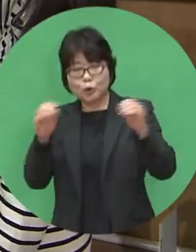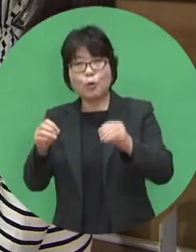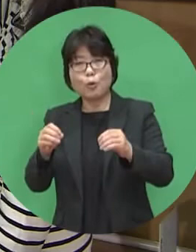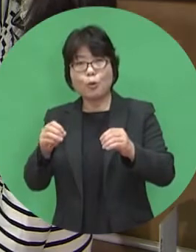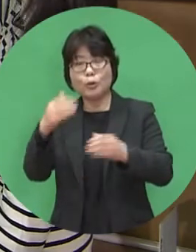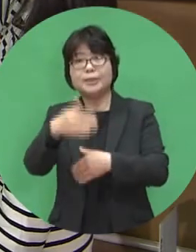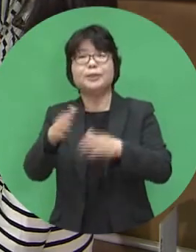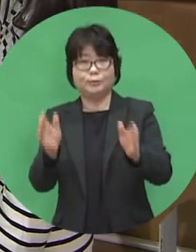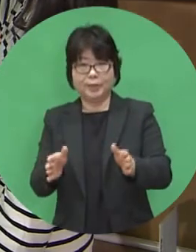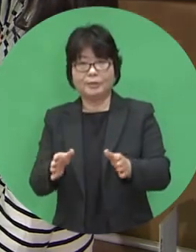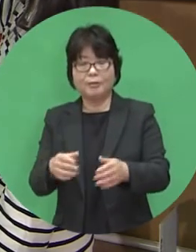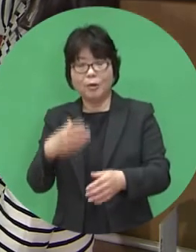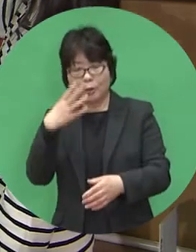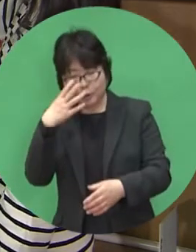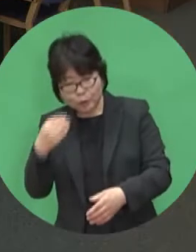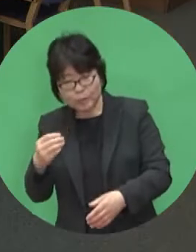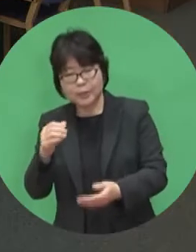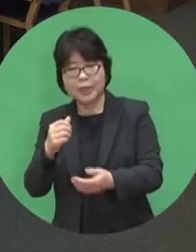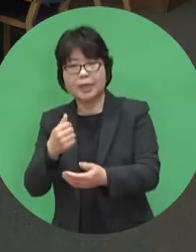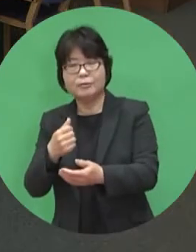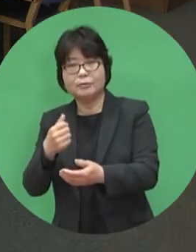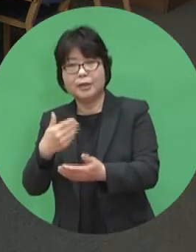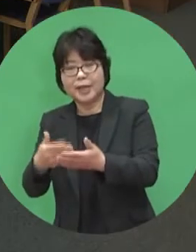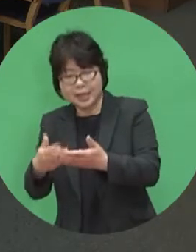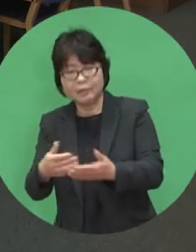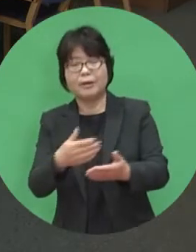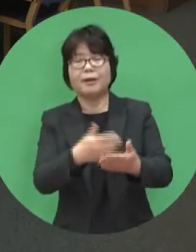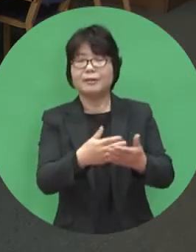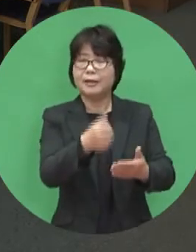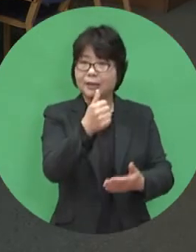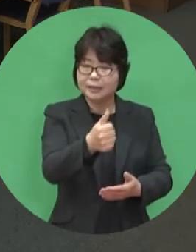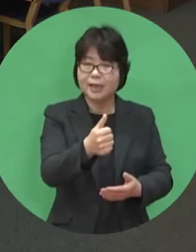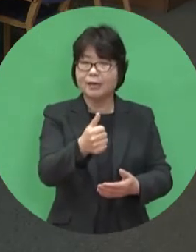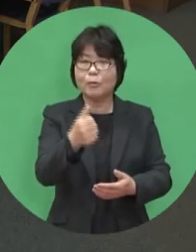になる作品や作者を調べるのはいかがでしょう。